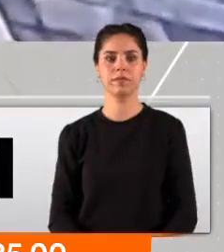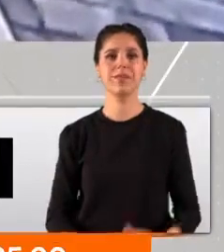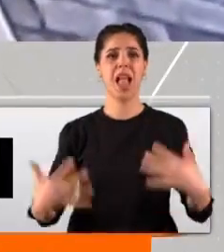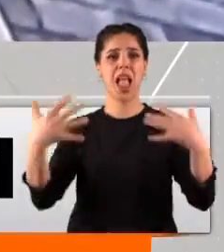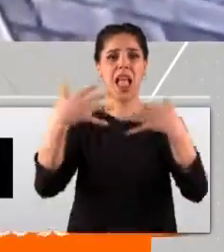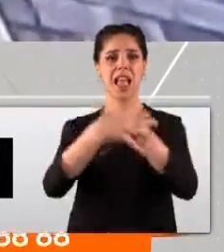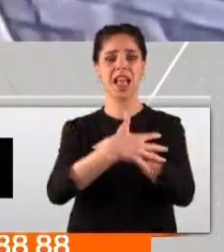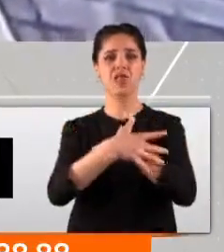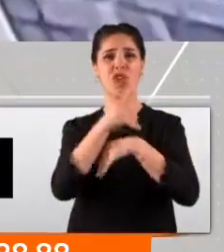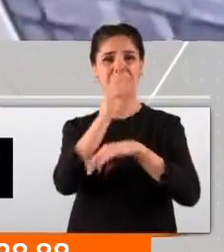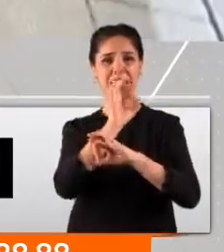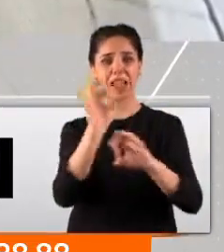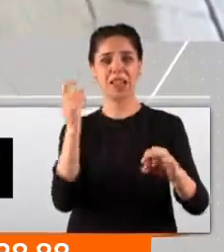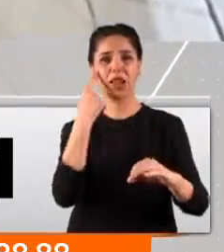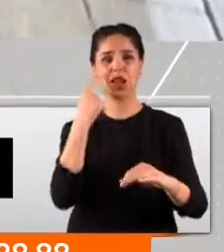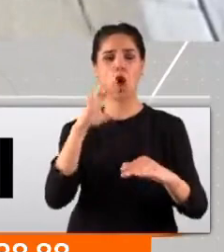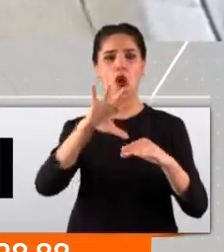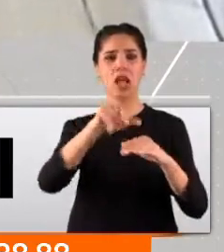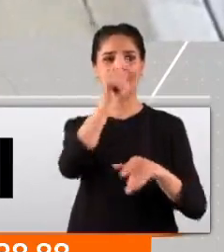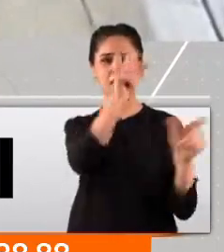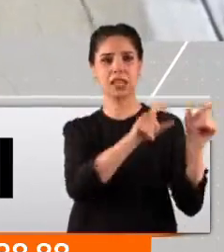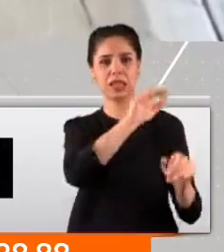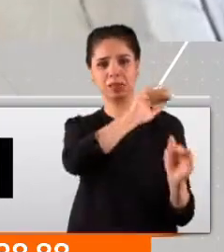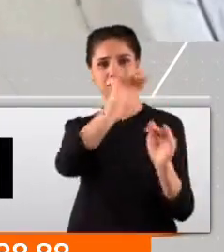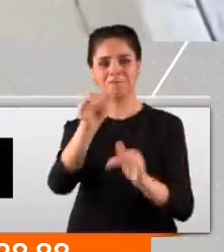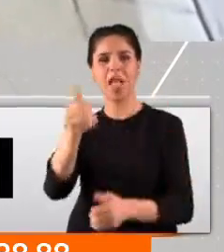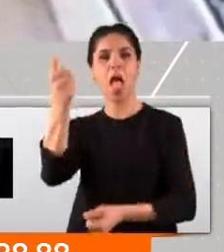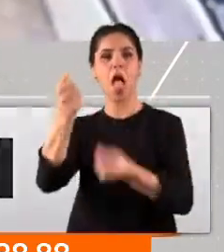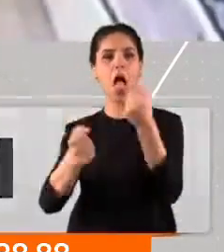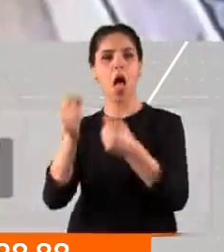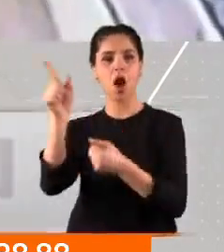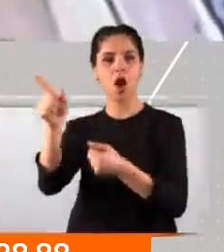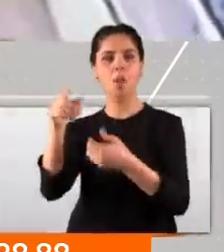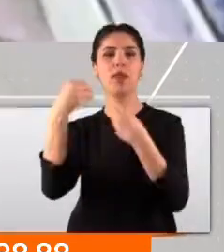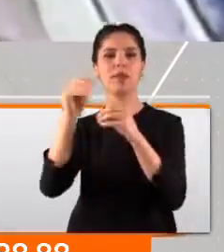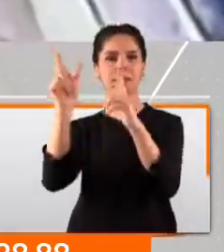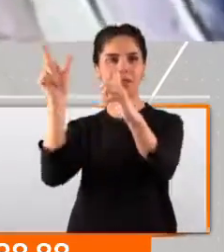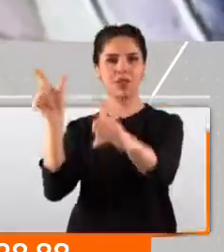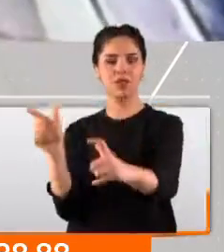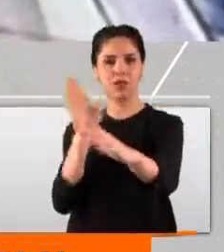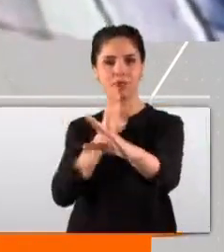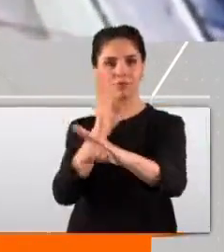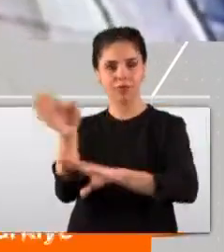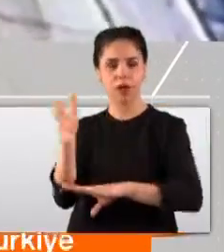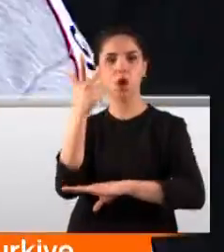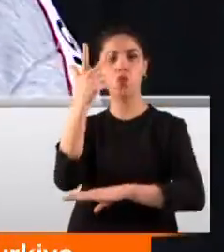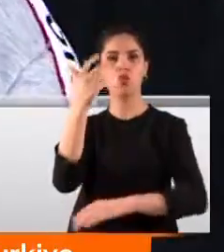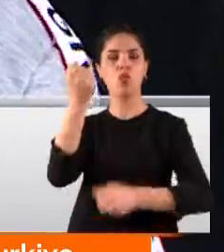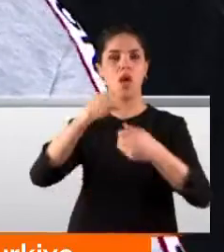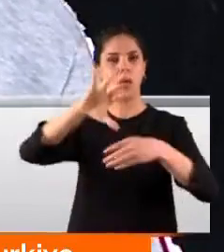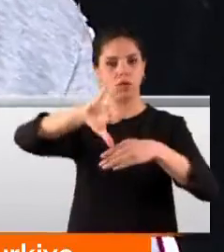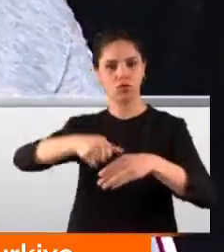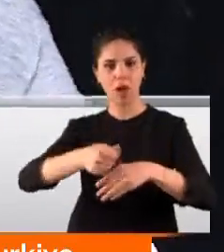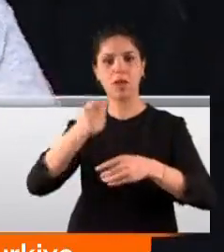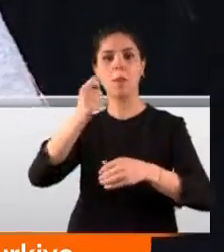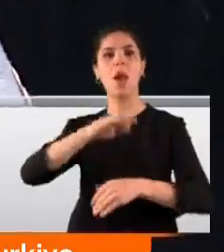Gecenin sakinliğinden faydalandılar, otogalerinin kepenklerini kırıp 3 otomobil ve para dolu kasayı çalarak kayıplara karıştılar. Bizim